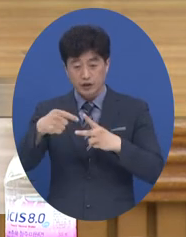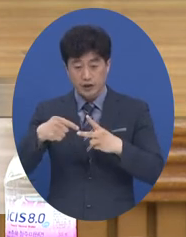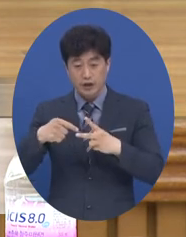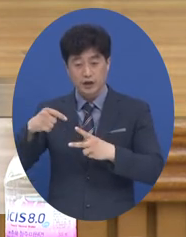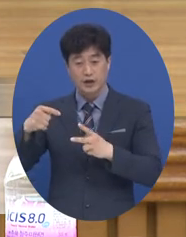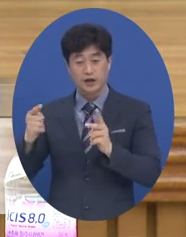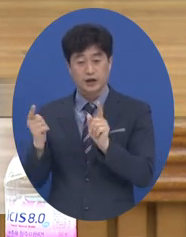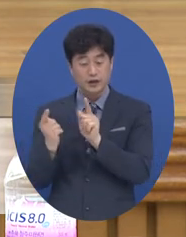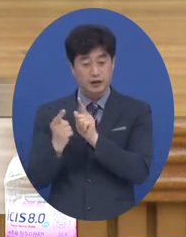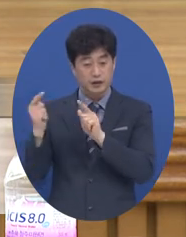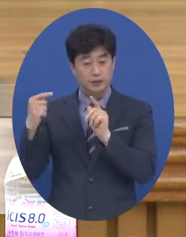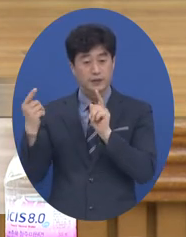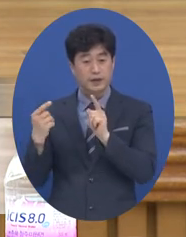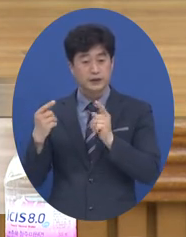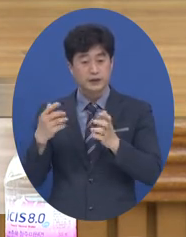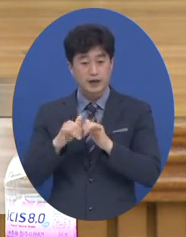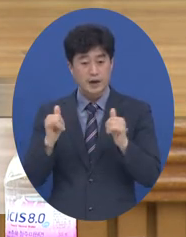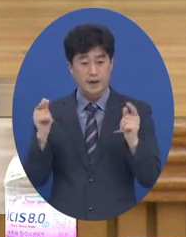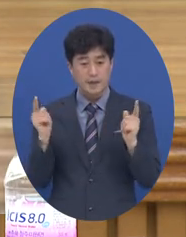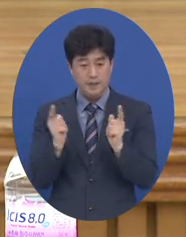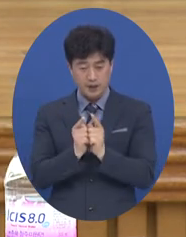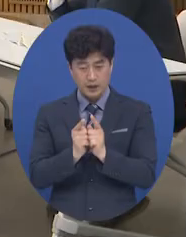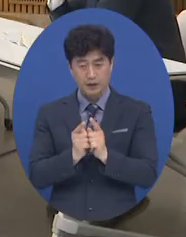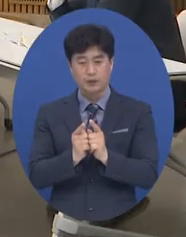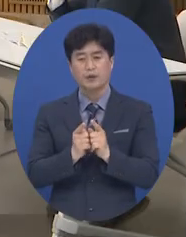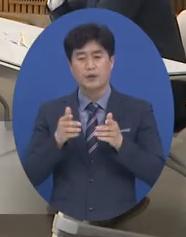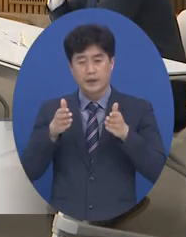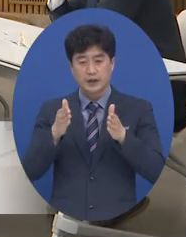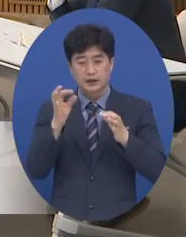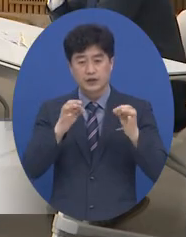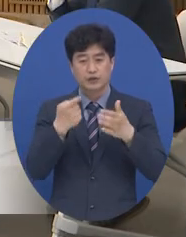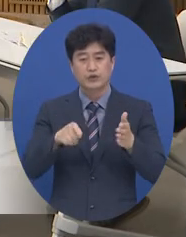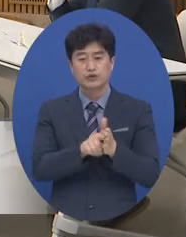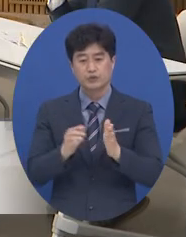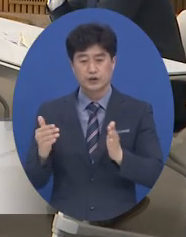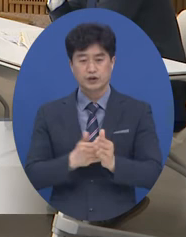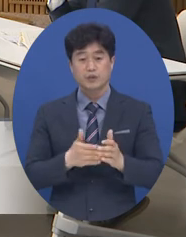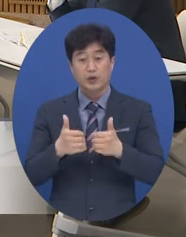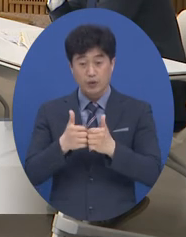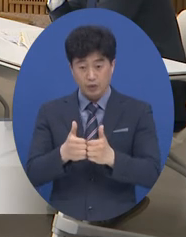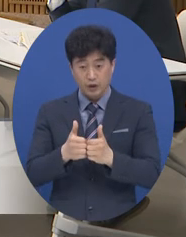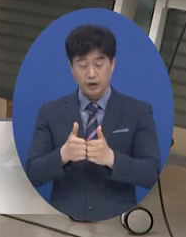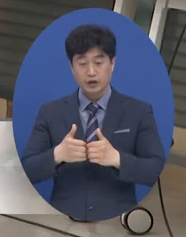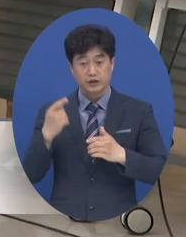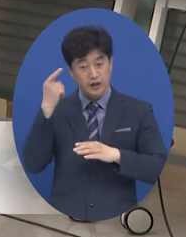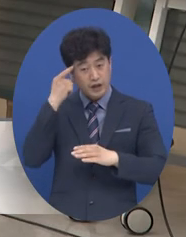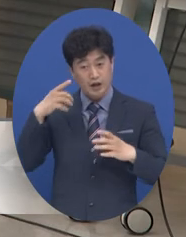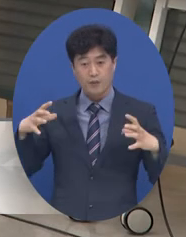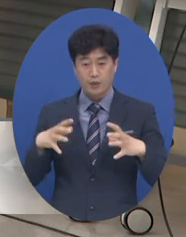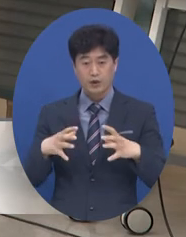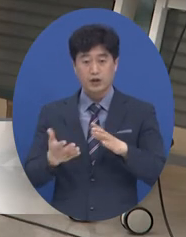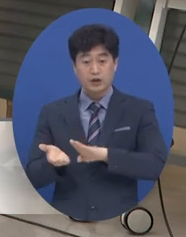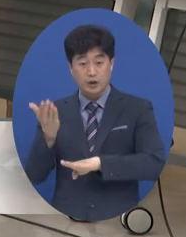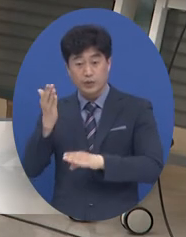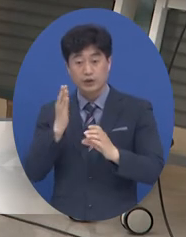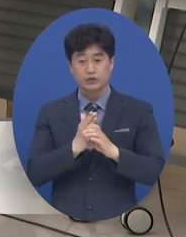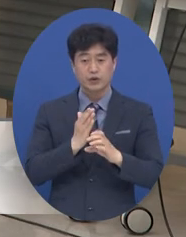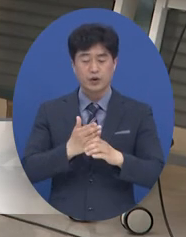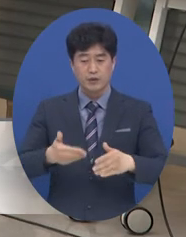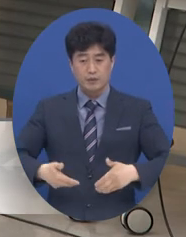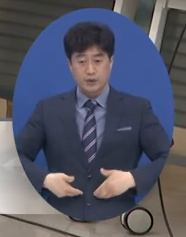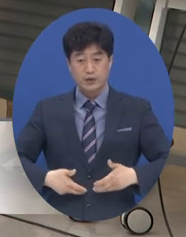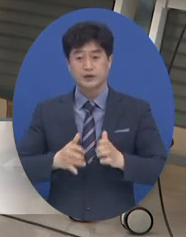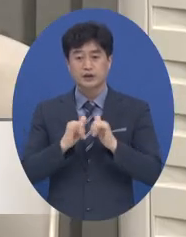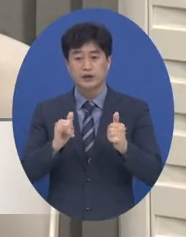함께 고민하고 방향을 찾기 위해서 마련됐습니다. 이번 토론회에서 나온 의견을 수렴해 올 상반기 중엔